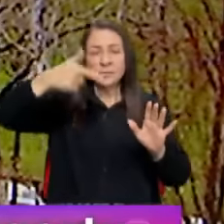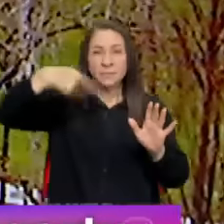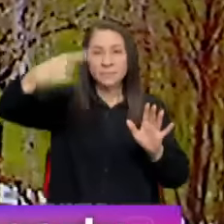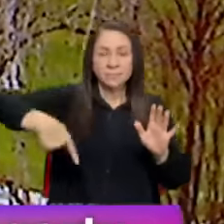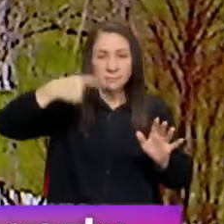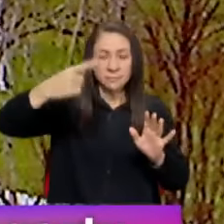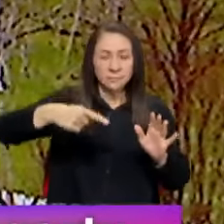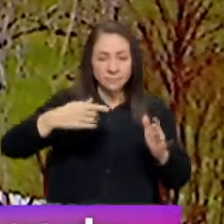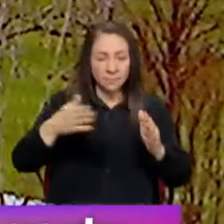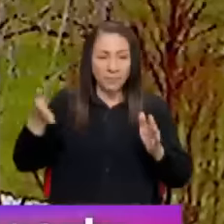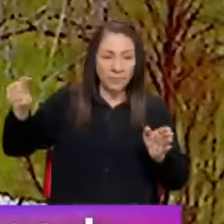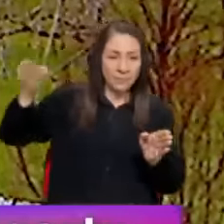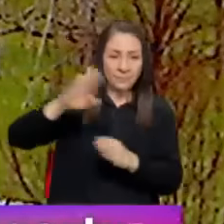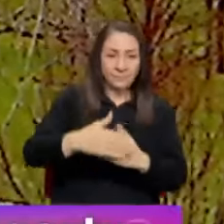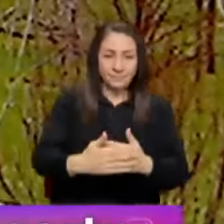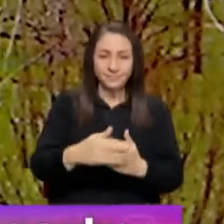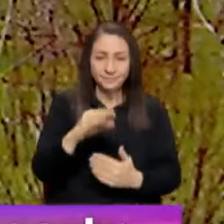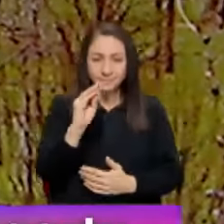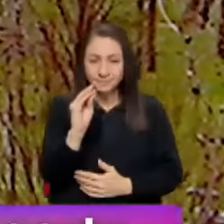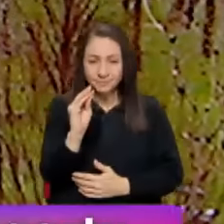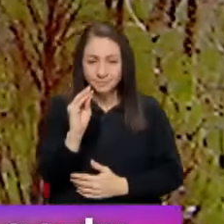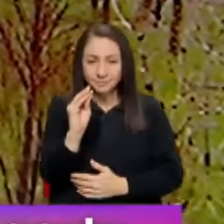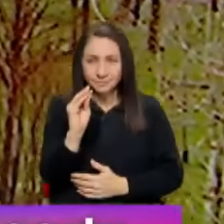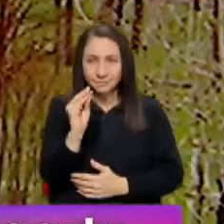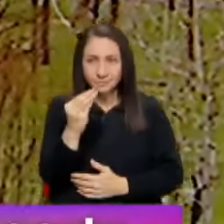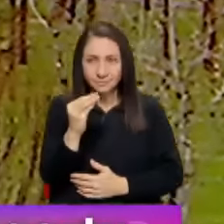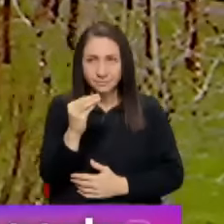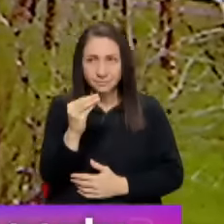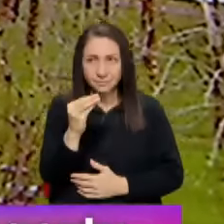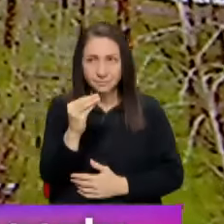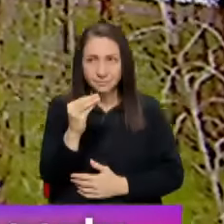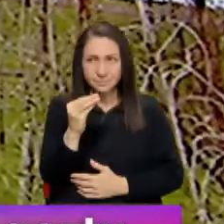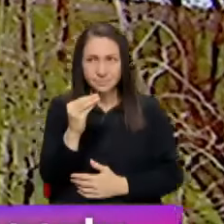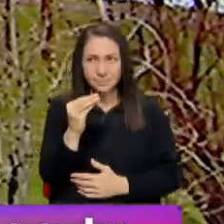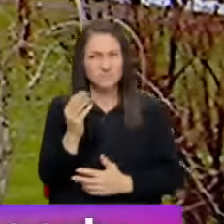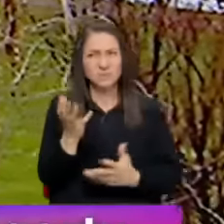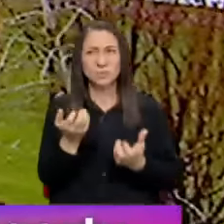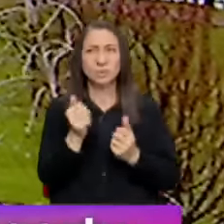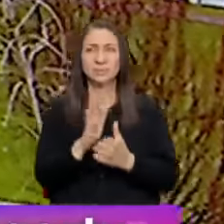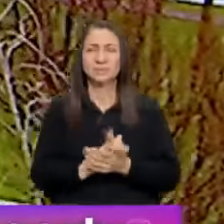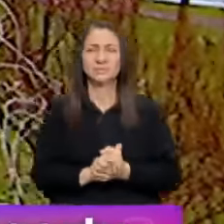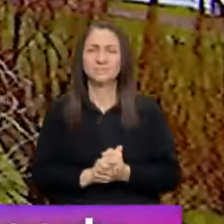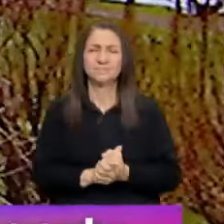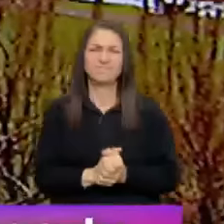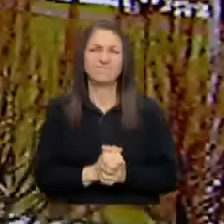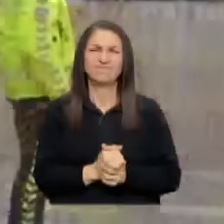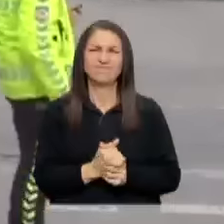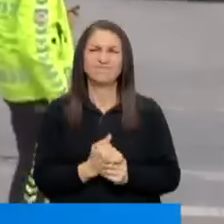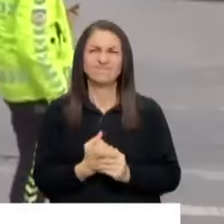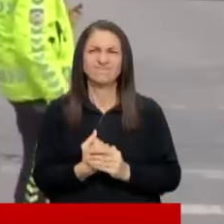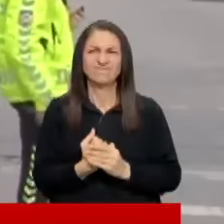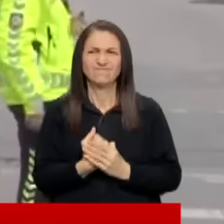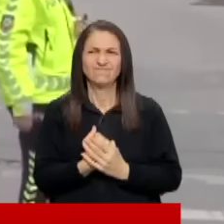kalan hamile kadın ve karnındaki bebeği kurtarılamadı.